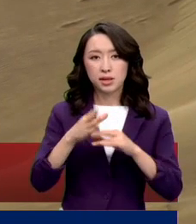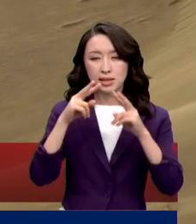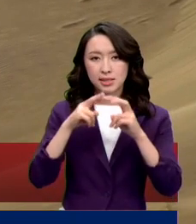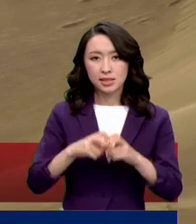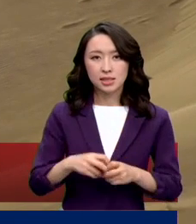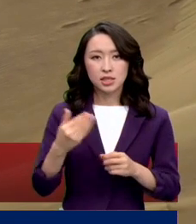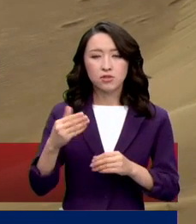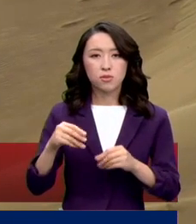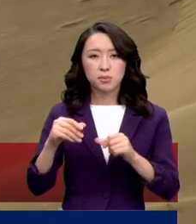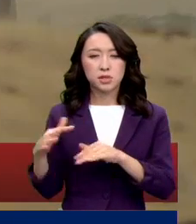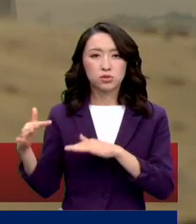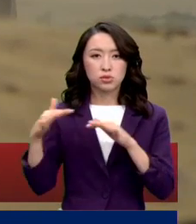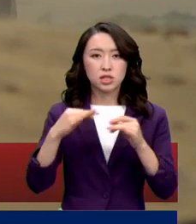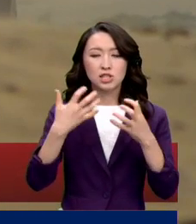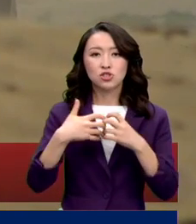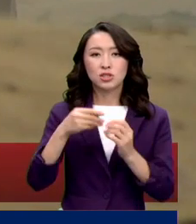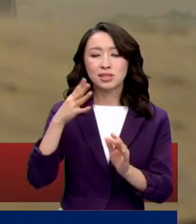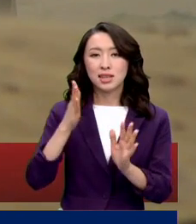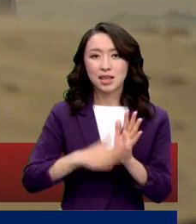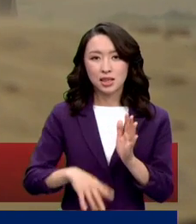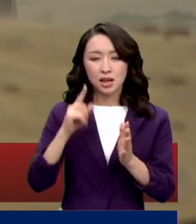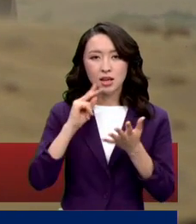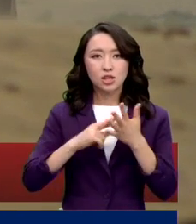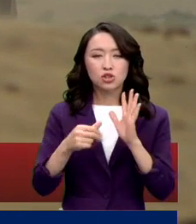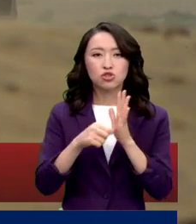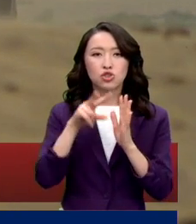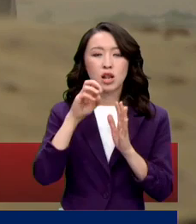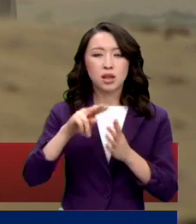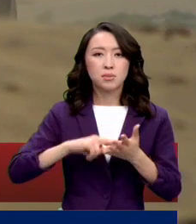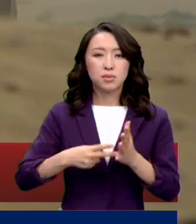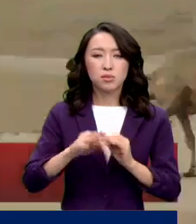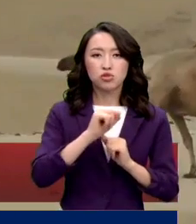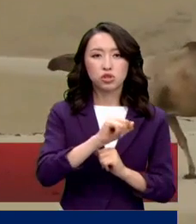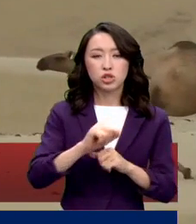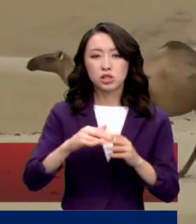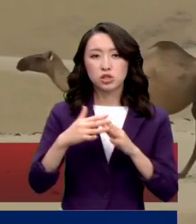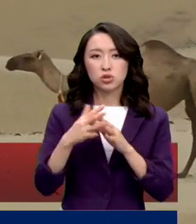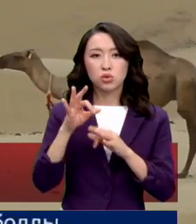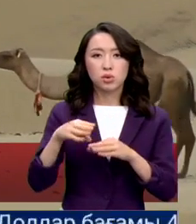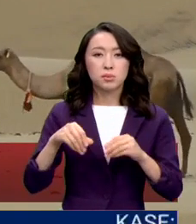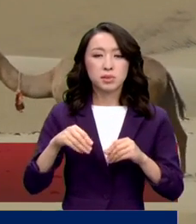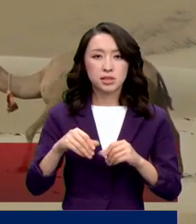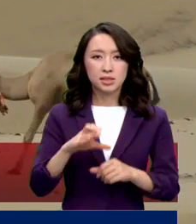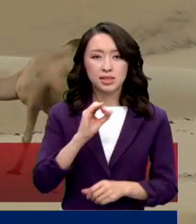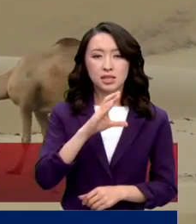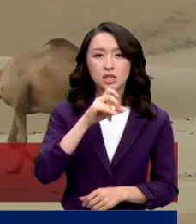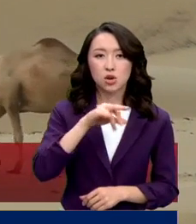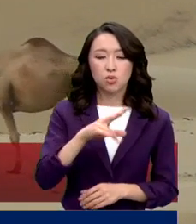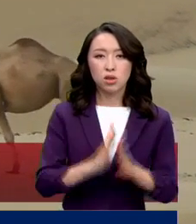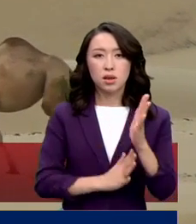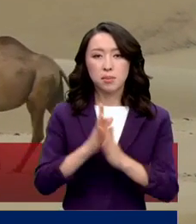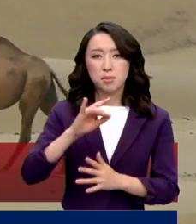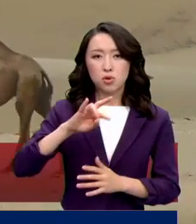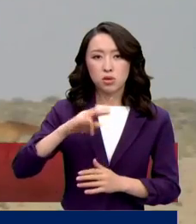исследование забычих зон и рассчитали затраты. Разработали 6-летний проект по защите сел от песков. Саксаул, полынь и тамарикс должны